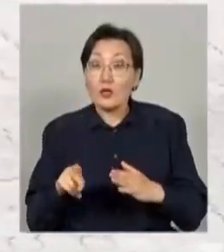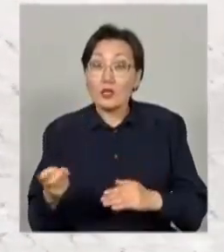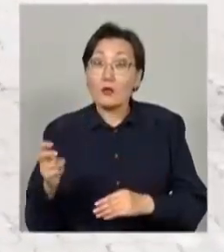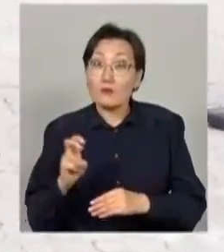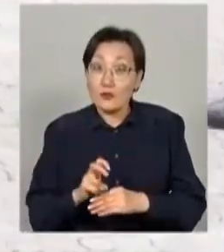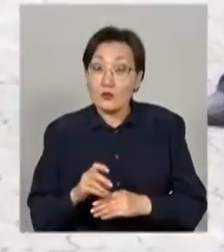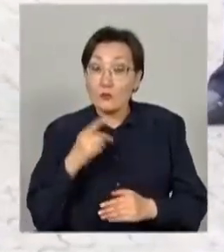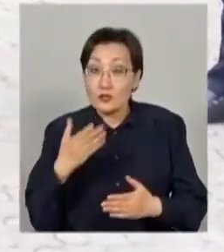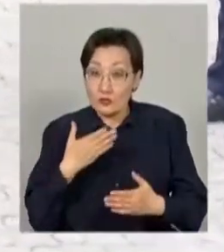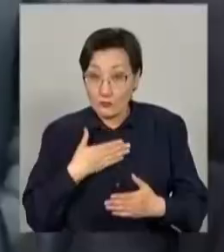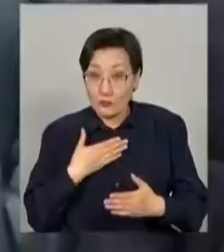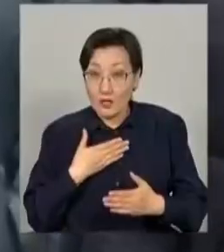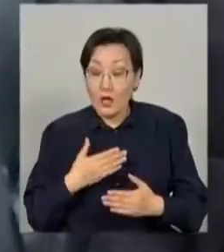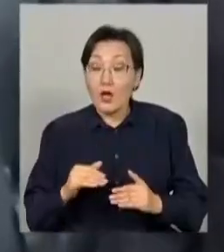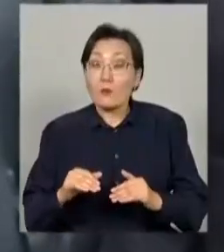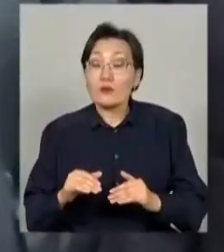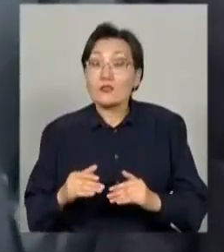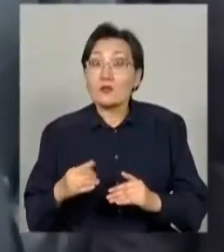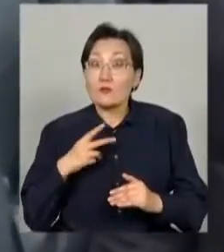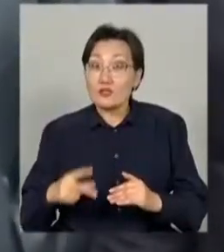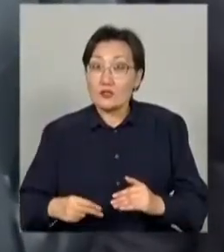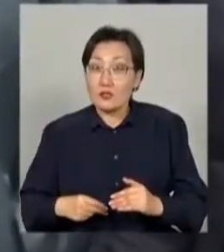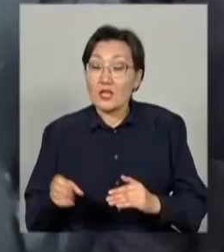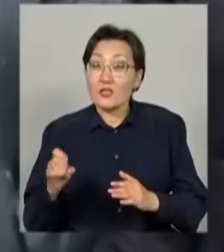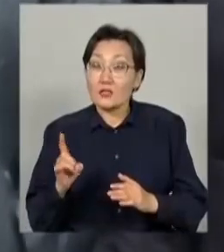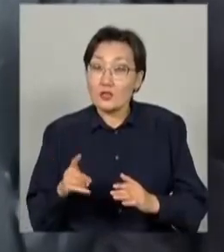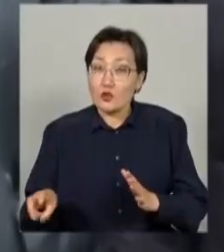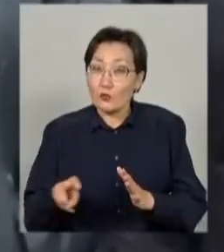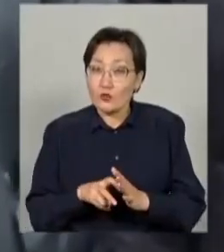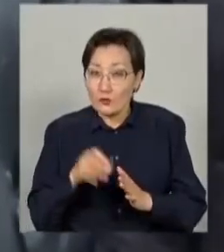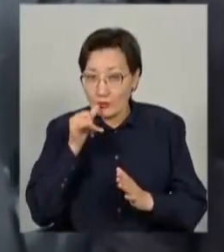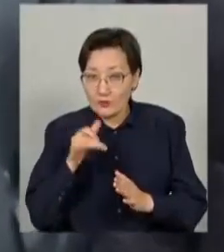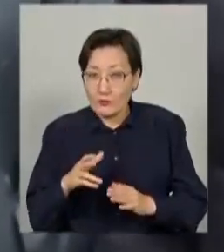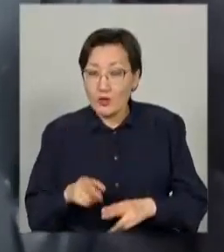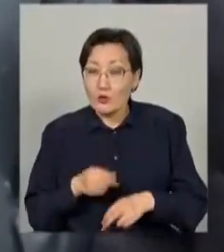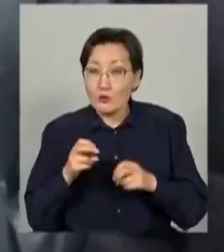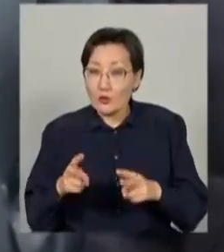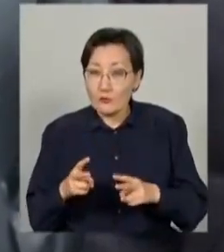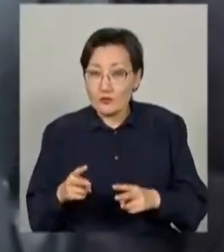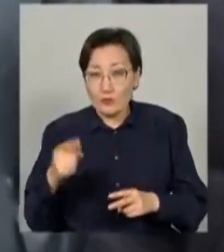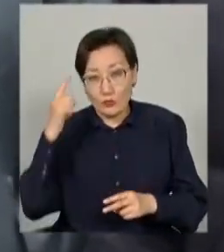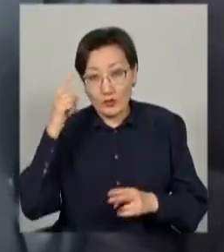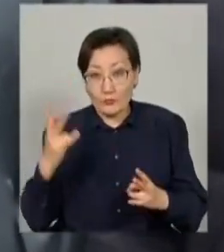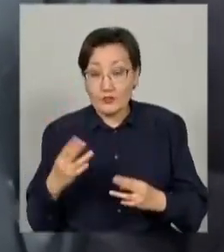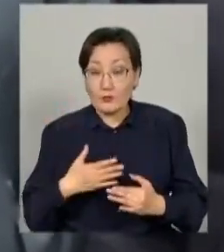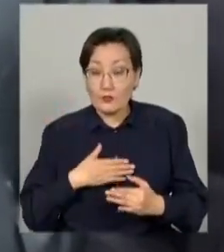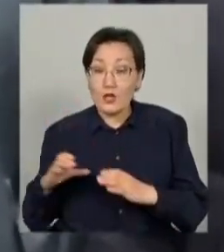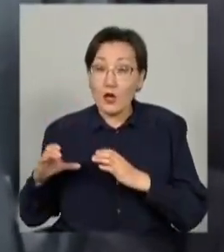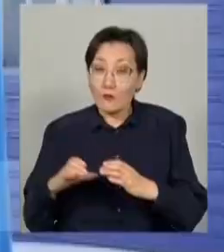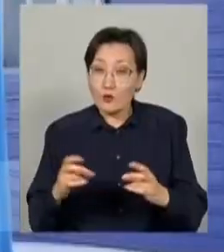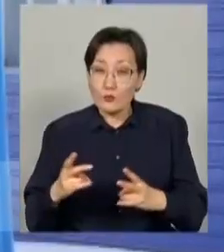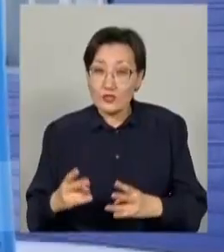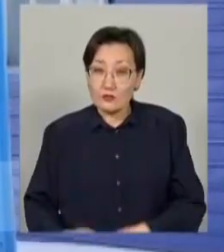менен. Ал кәмелетке толмаған баланы индрайверге қалай отырғызып жібересің. Қауіпсіздік жағын ойлайсын. Бізге автобус